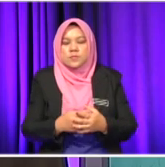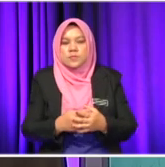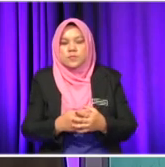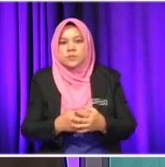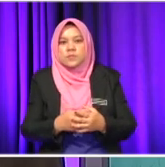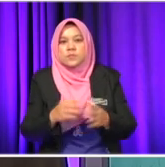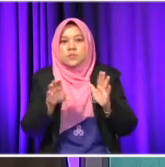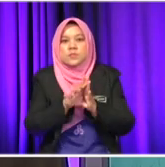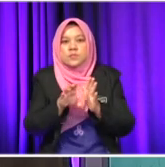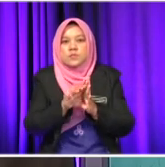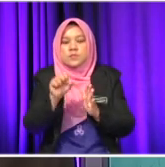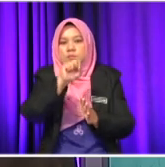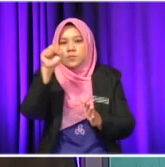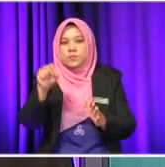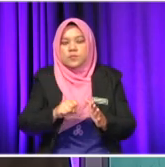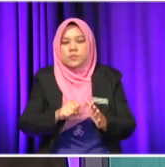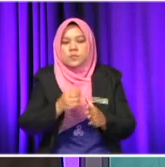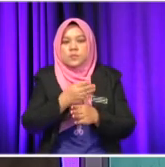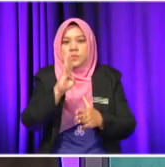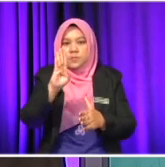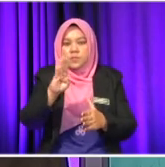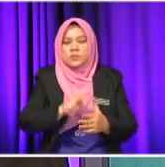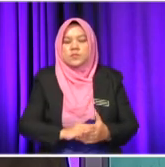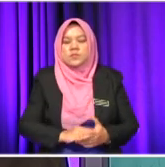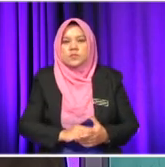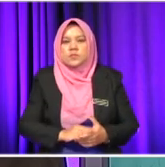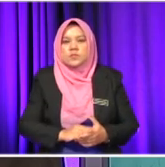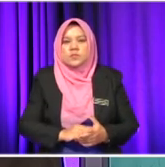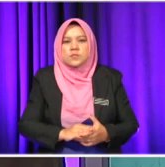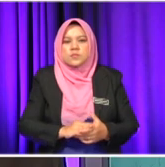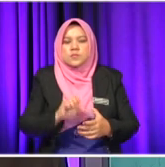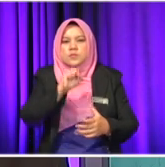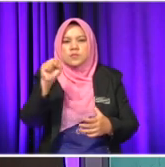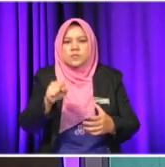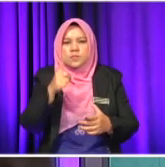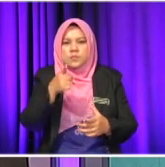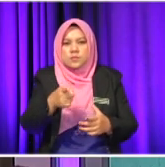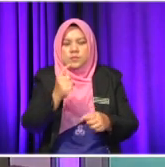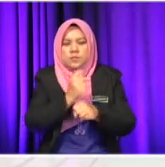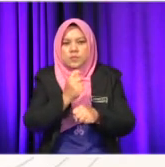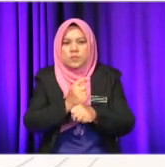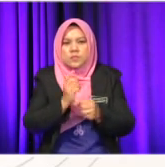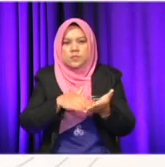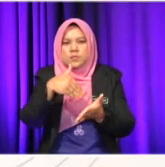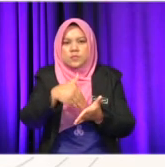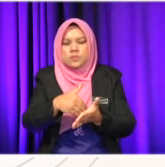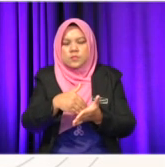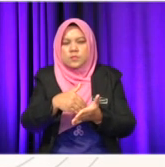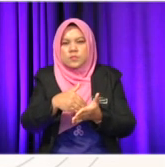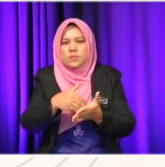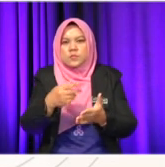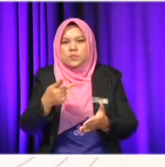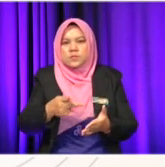contoh soal dan bahagian B yang pertama soalnya dia Anda ditugaskan untuk membangunkan pengisian